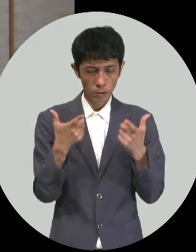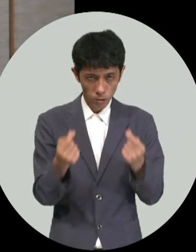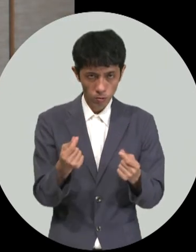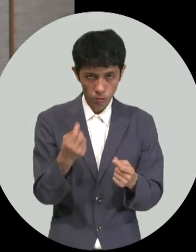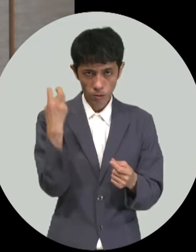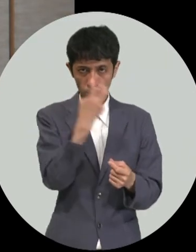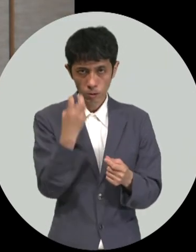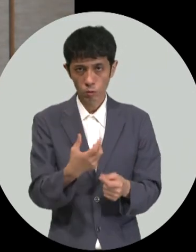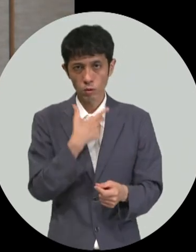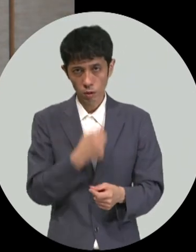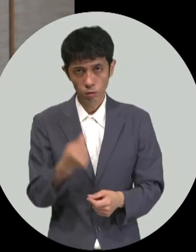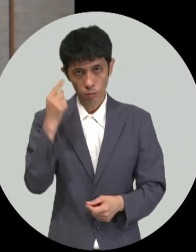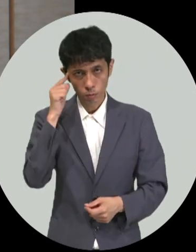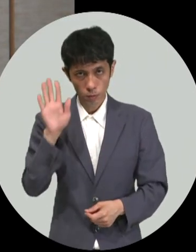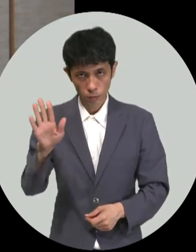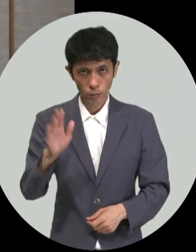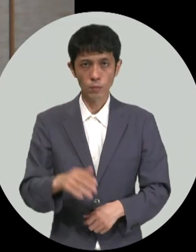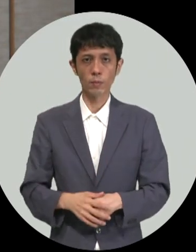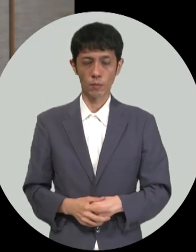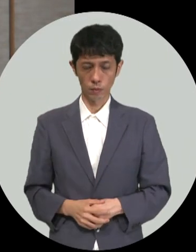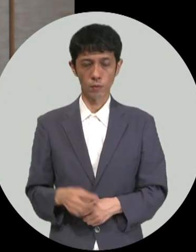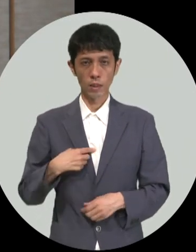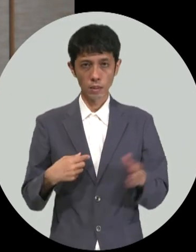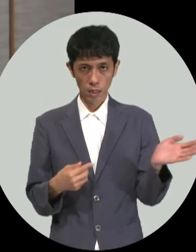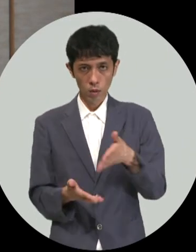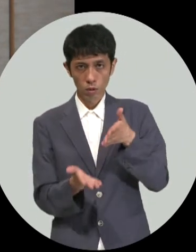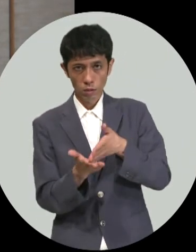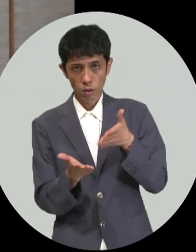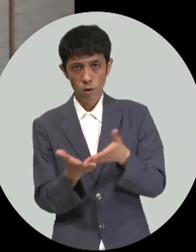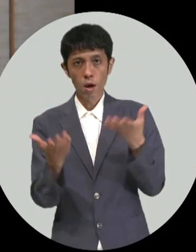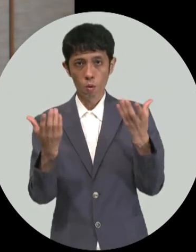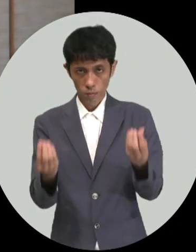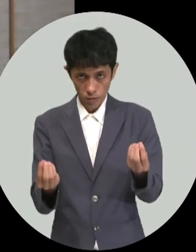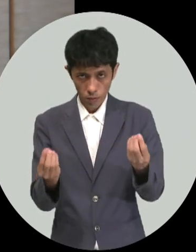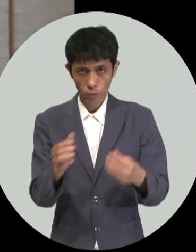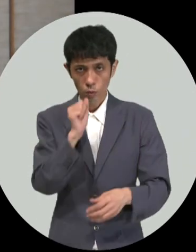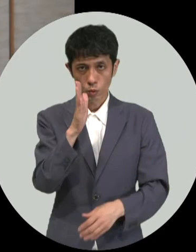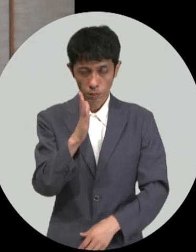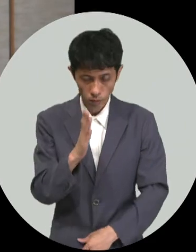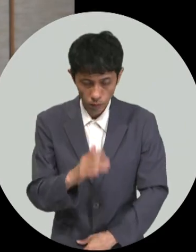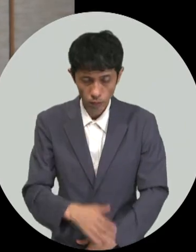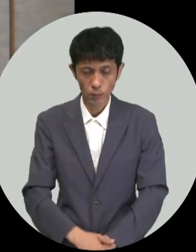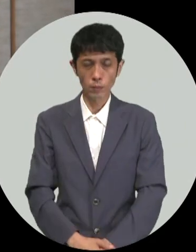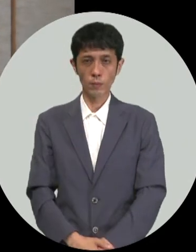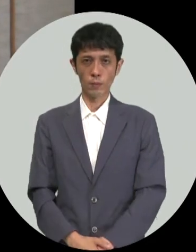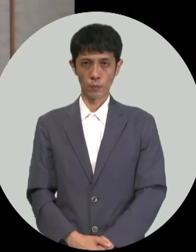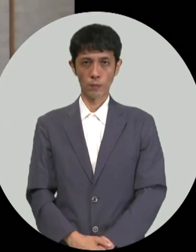努めてまいりたいと考えております。私からの説明は以上です。よろしくお願いいたします。